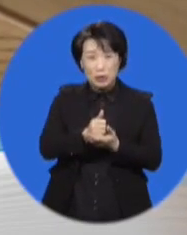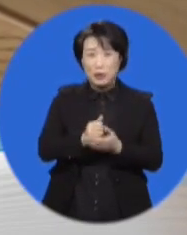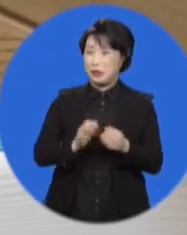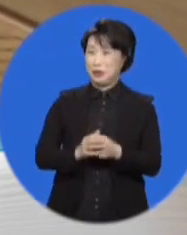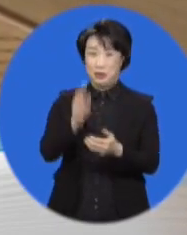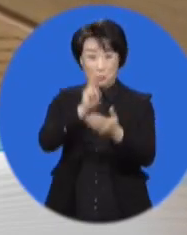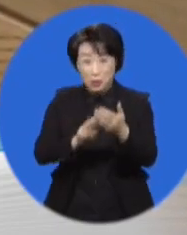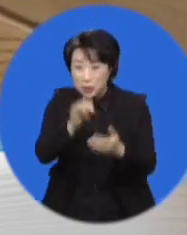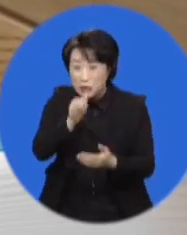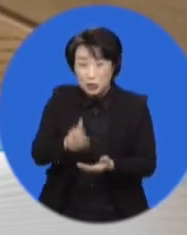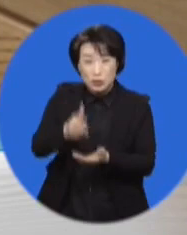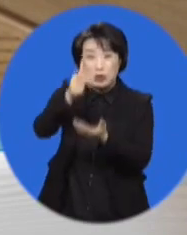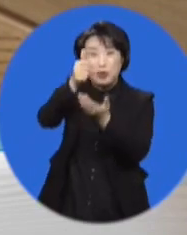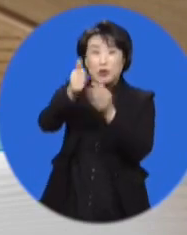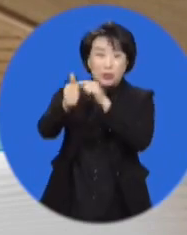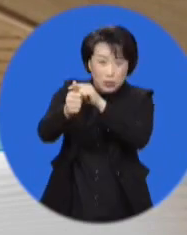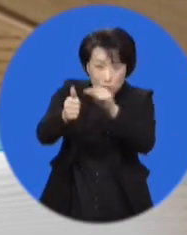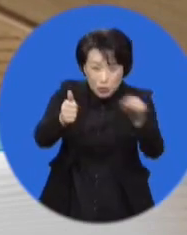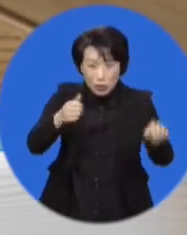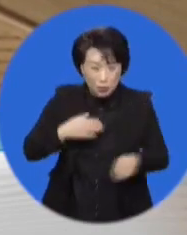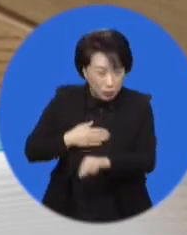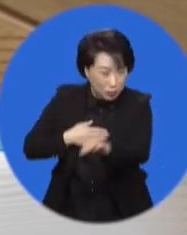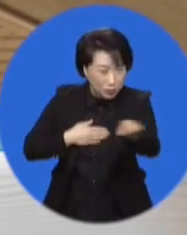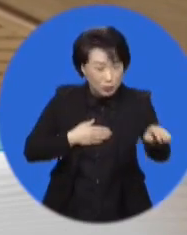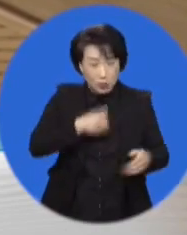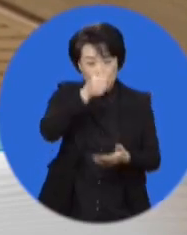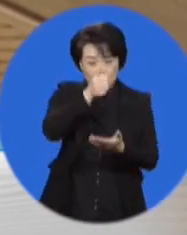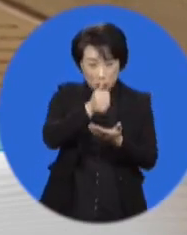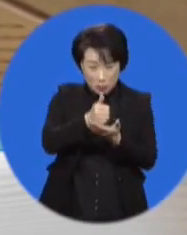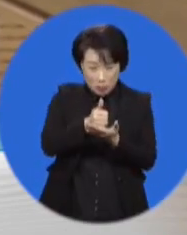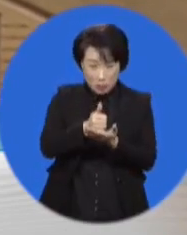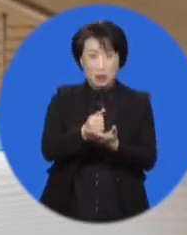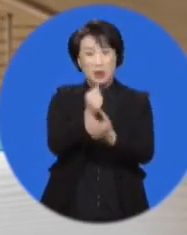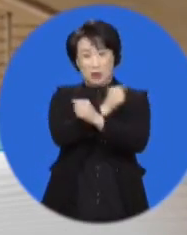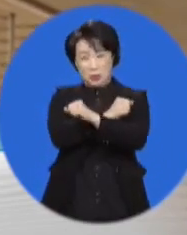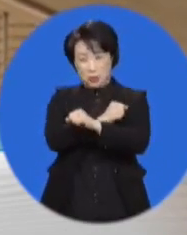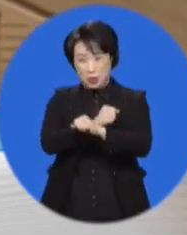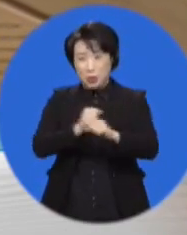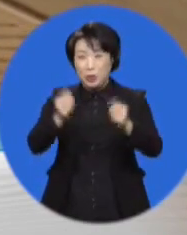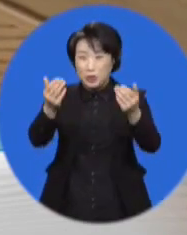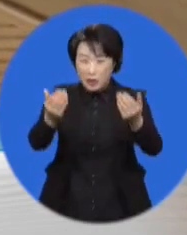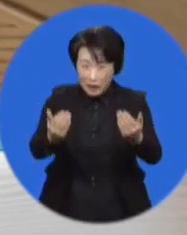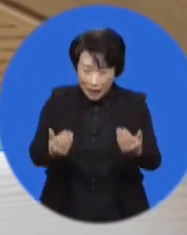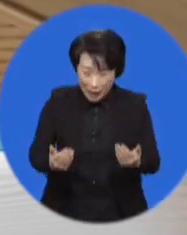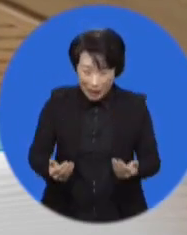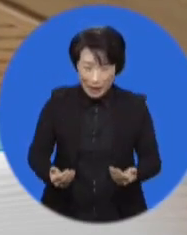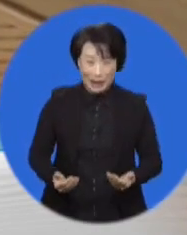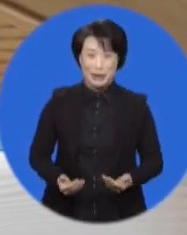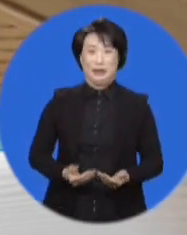주님 죽인 우리 죄를